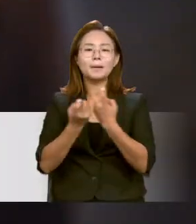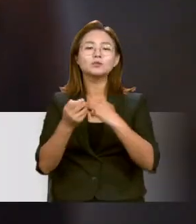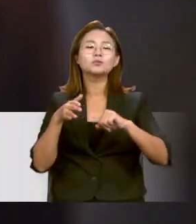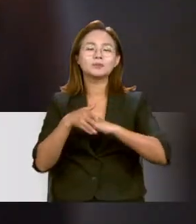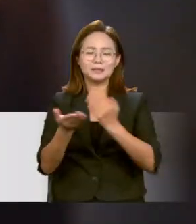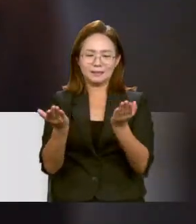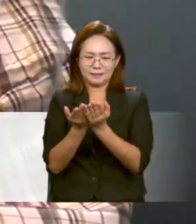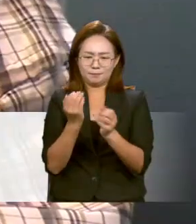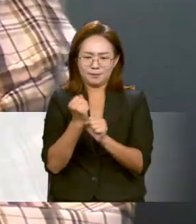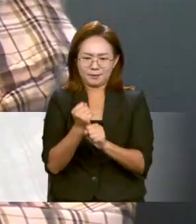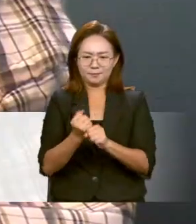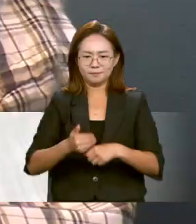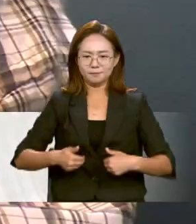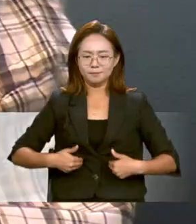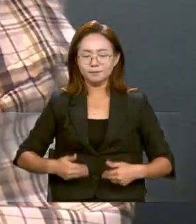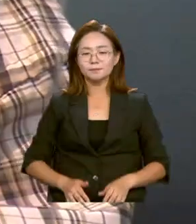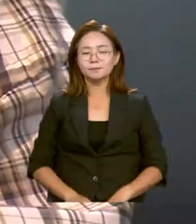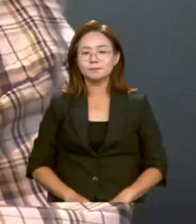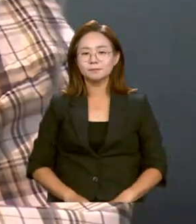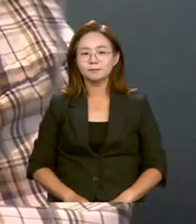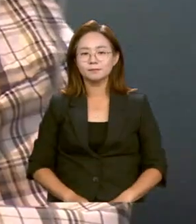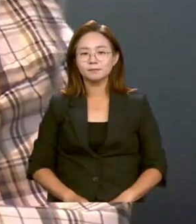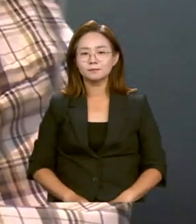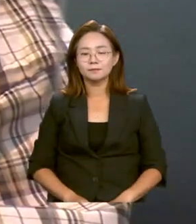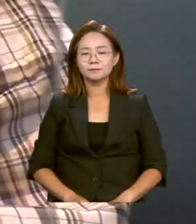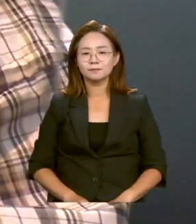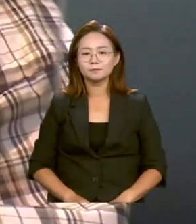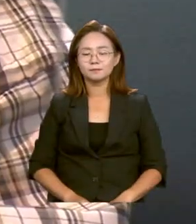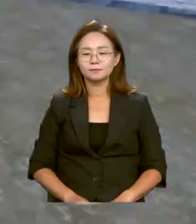정책개발이 필요하 지적이 옵니다